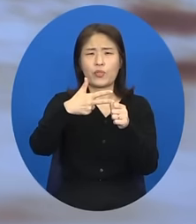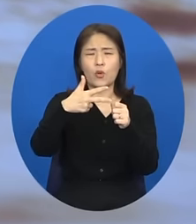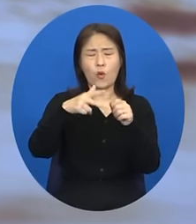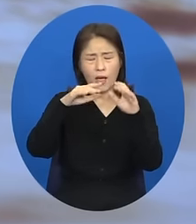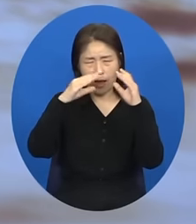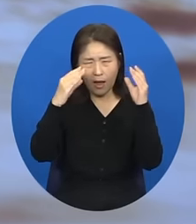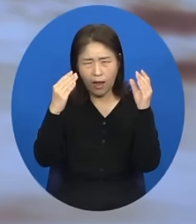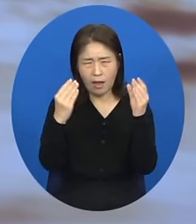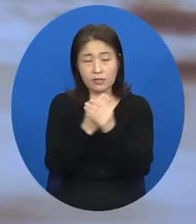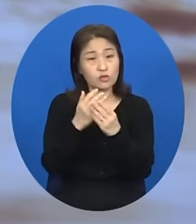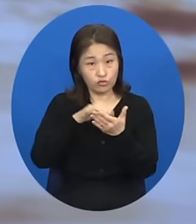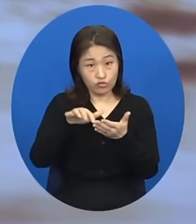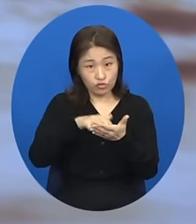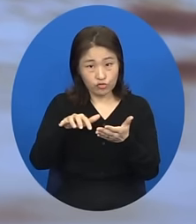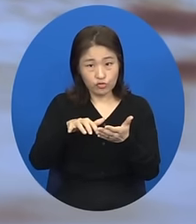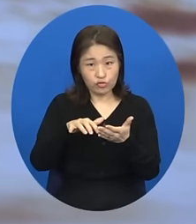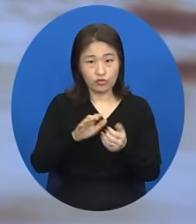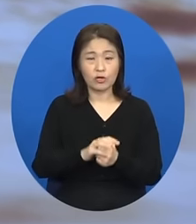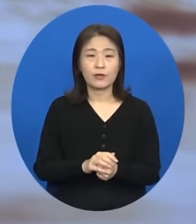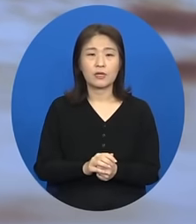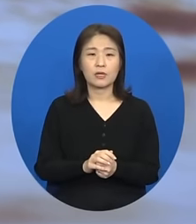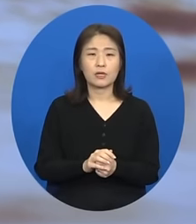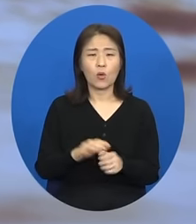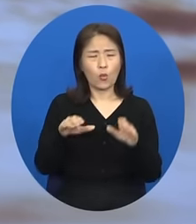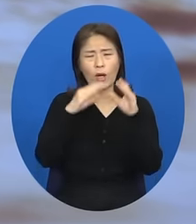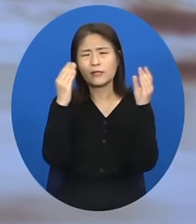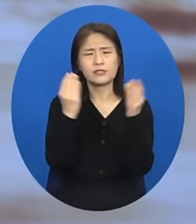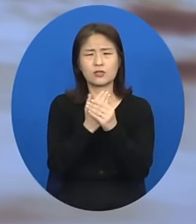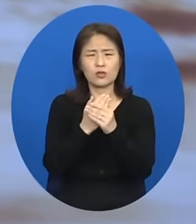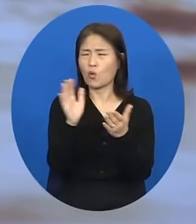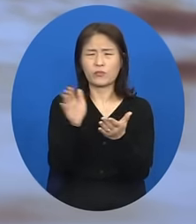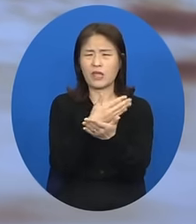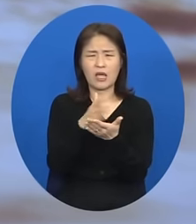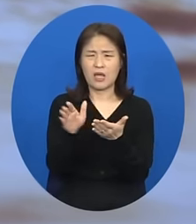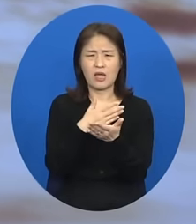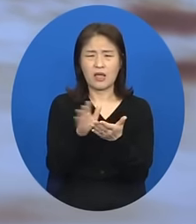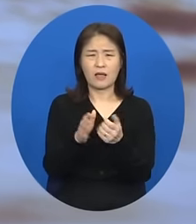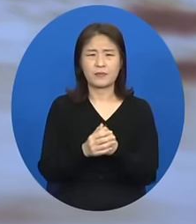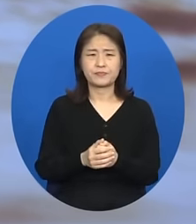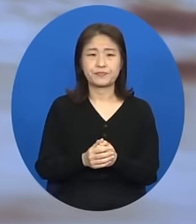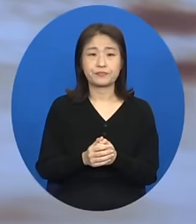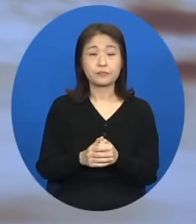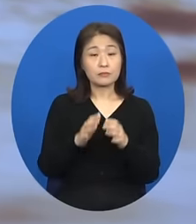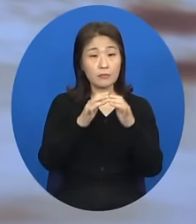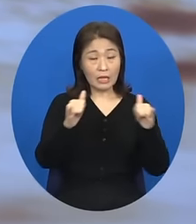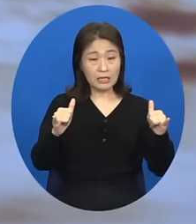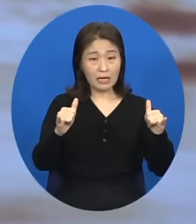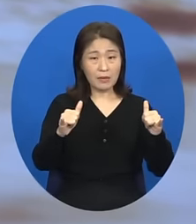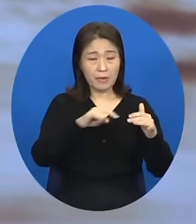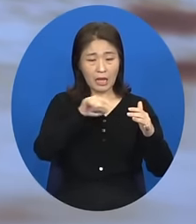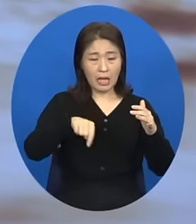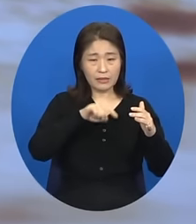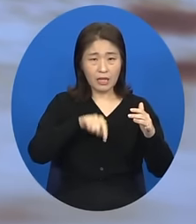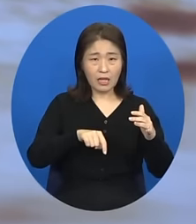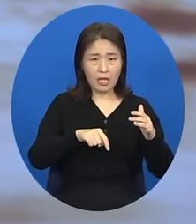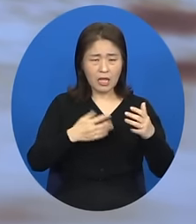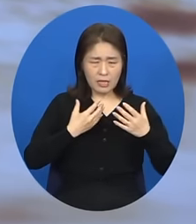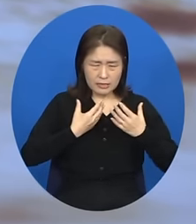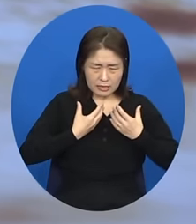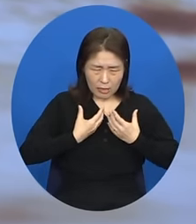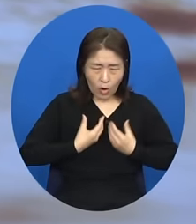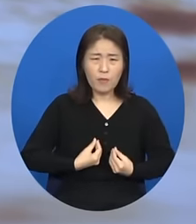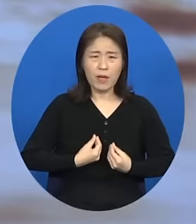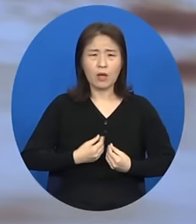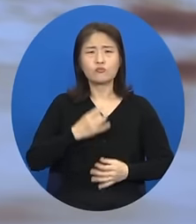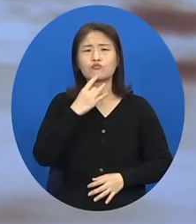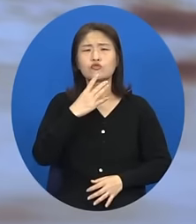선한 것이 완전히 없다. 사람에게 남는 것은 오직 좌절과 절망뿐이 없다는 것을 바울은